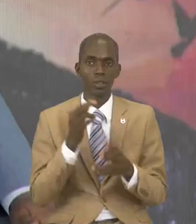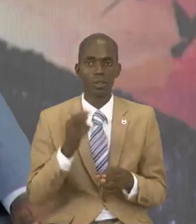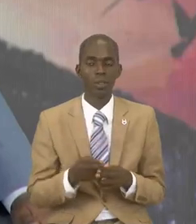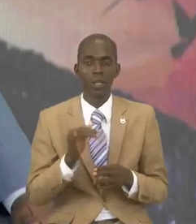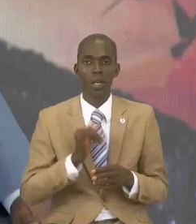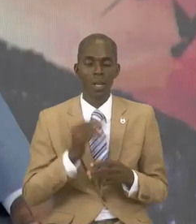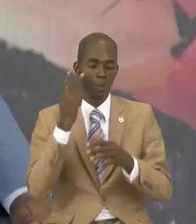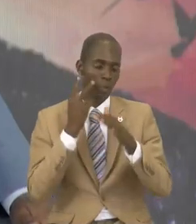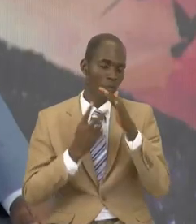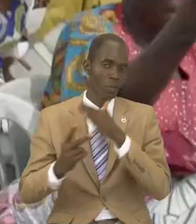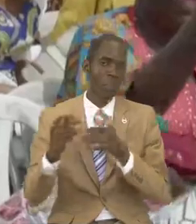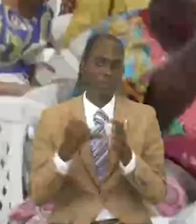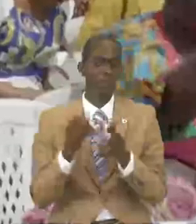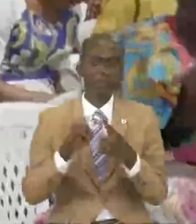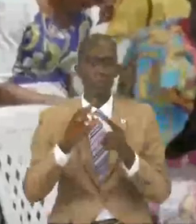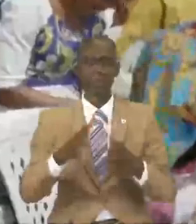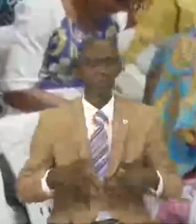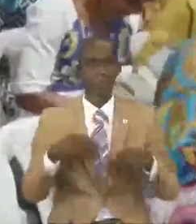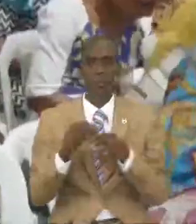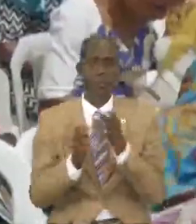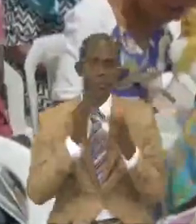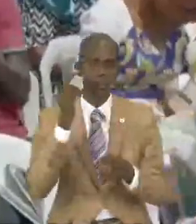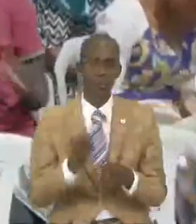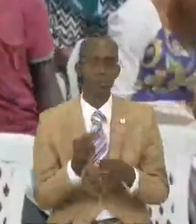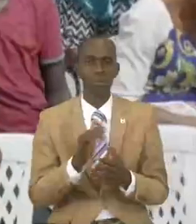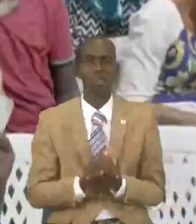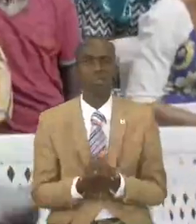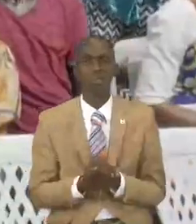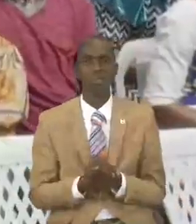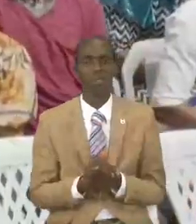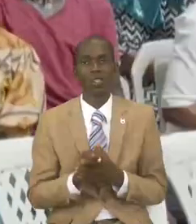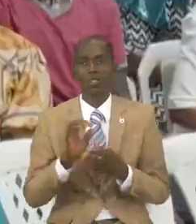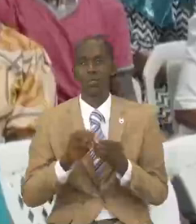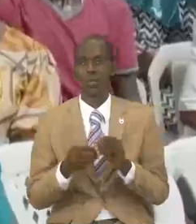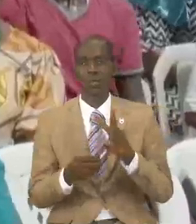Je le proclame et je le prophétise sur votre vie au nom de Jésus.